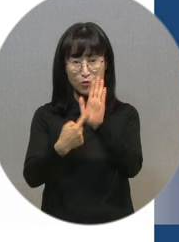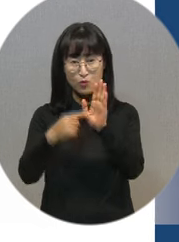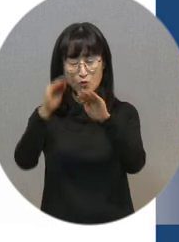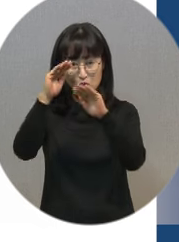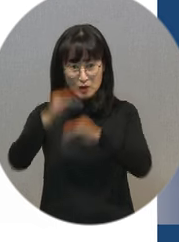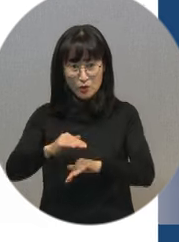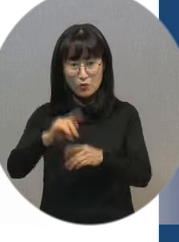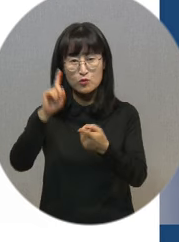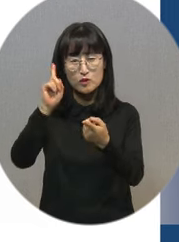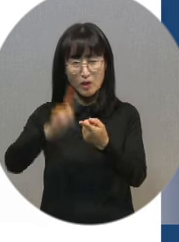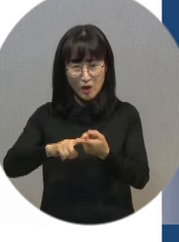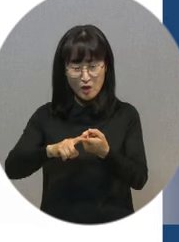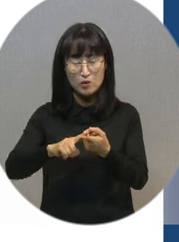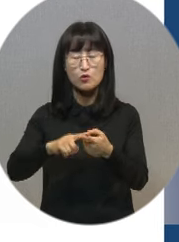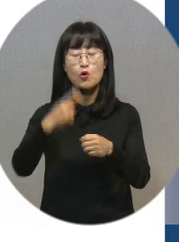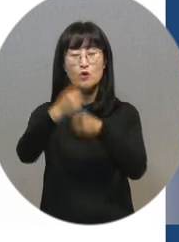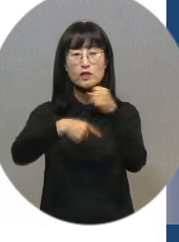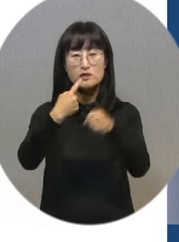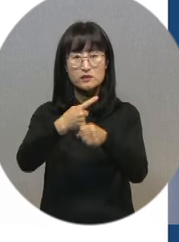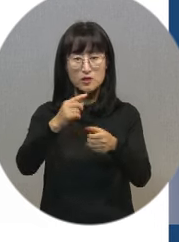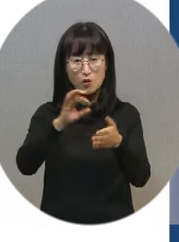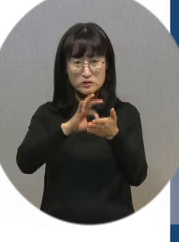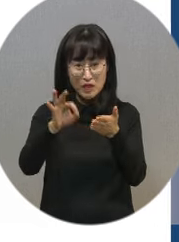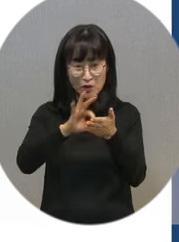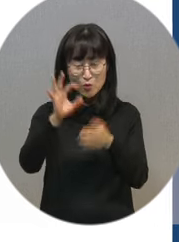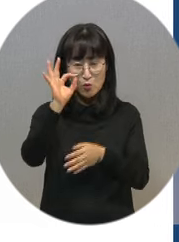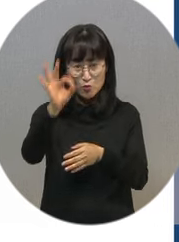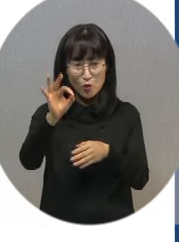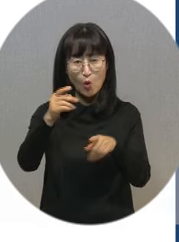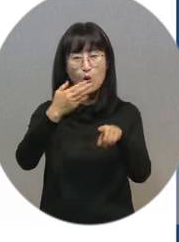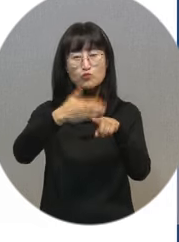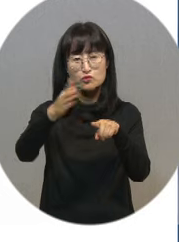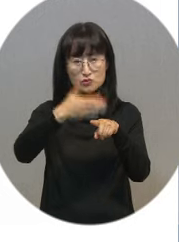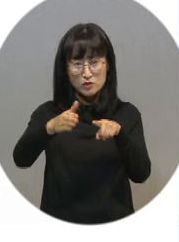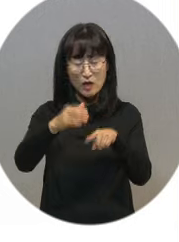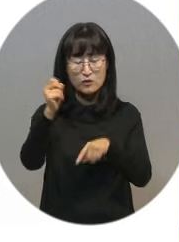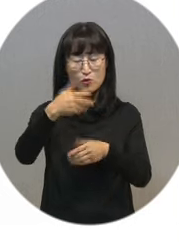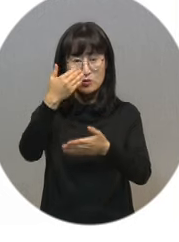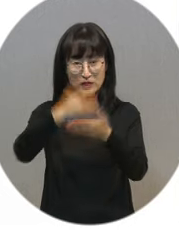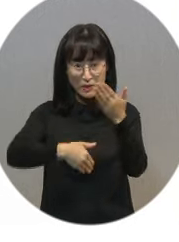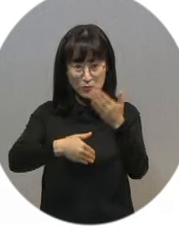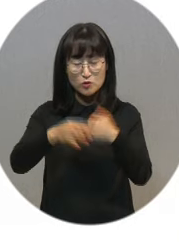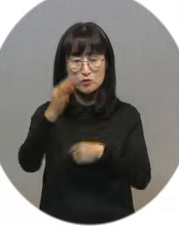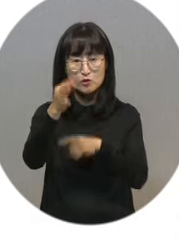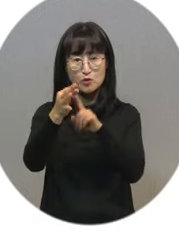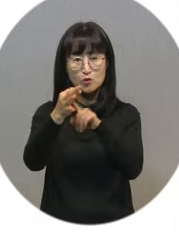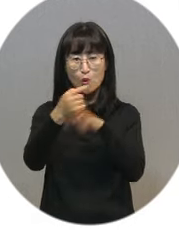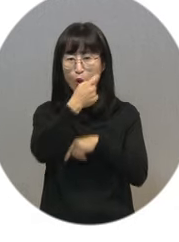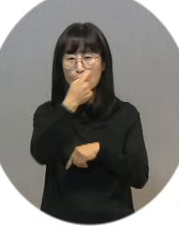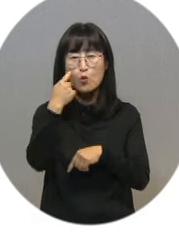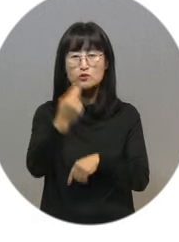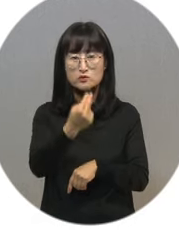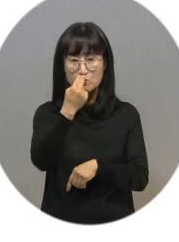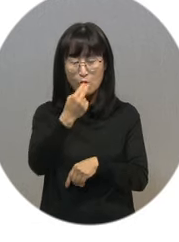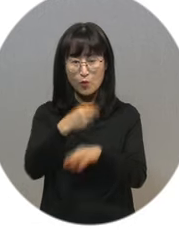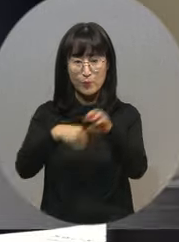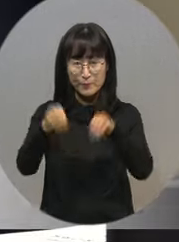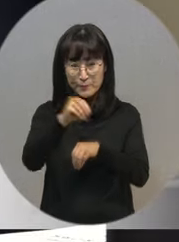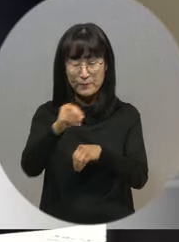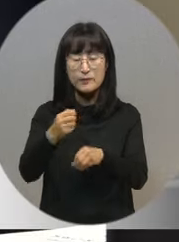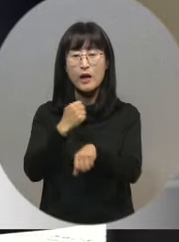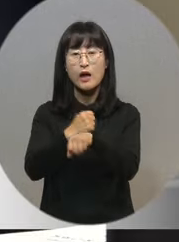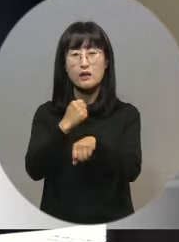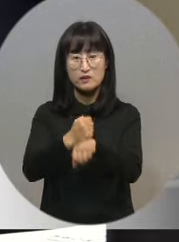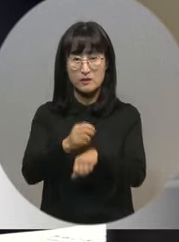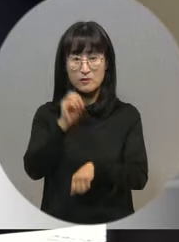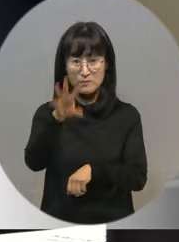재산법에 의거해 연간 사용료 분할 납부와 나머지 금액을 보증보험으로 대체할 것을 요청했습니다